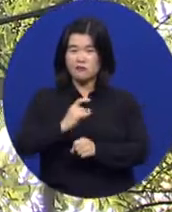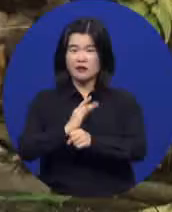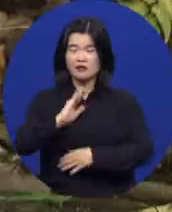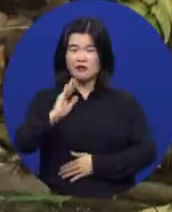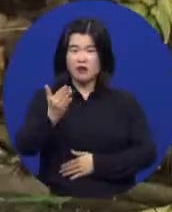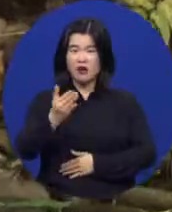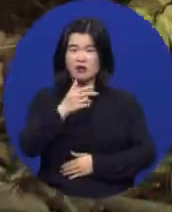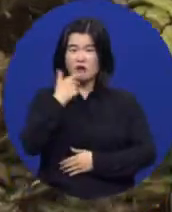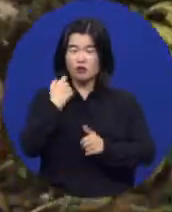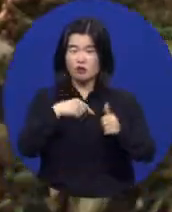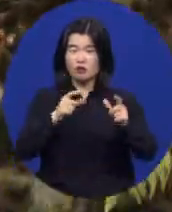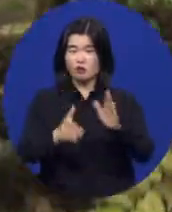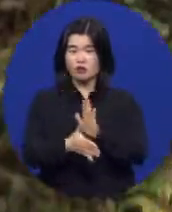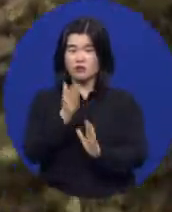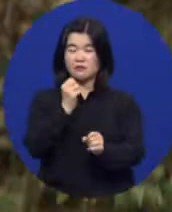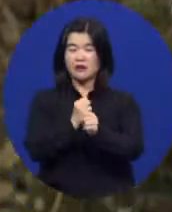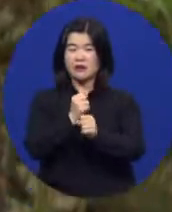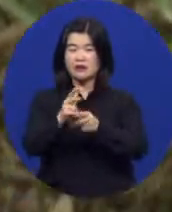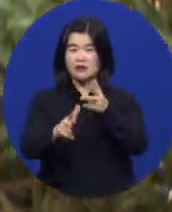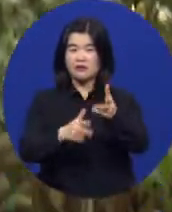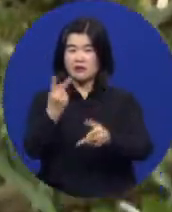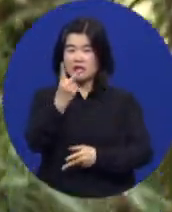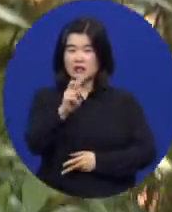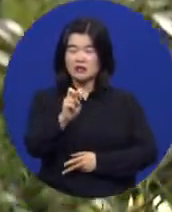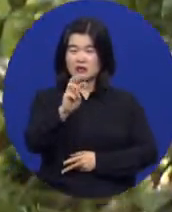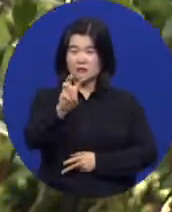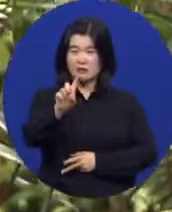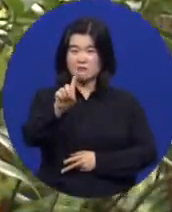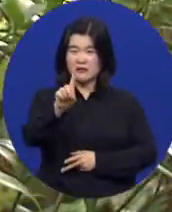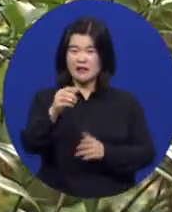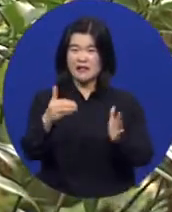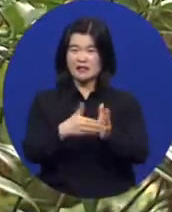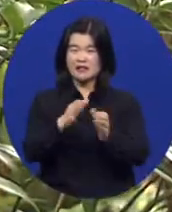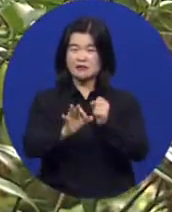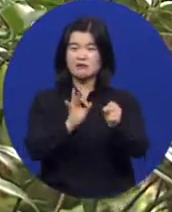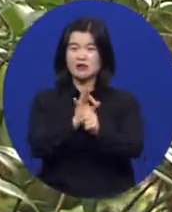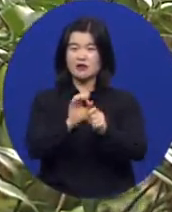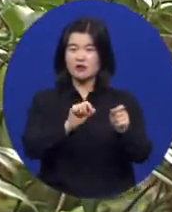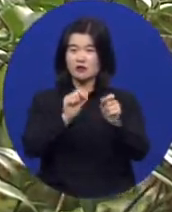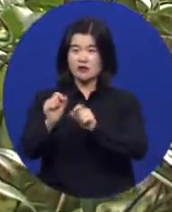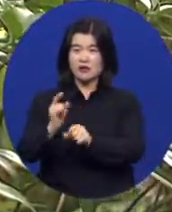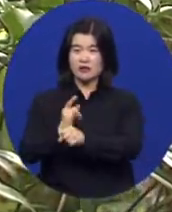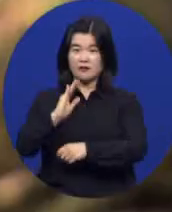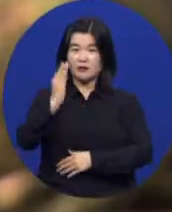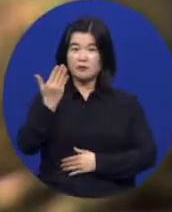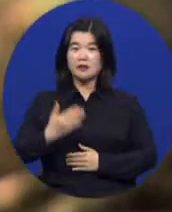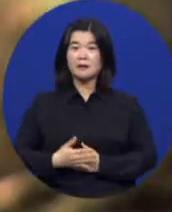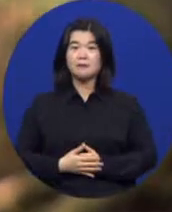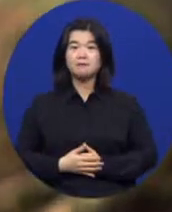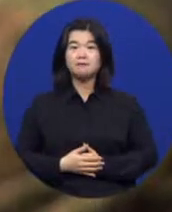영어교육도시 조성계획을 2031년 으로 10년 연장 했습니다